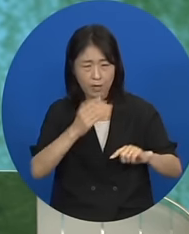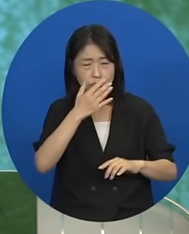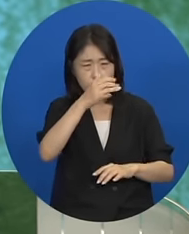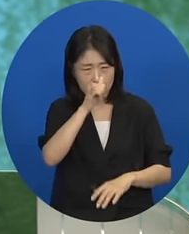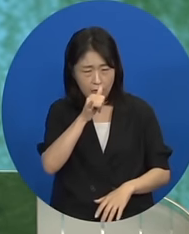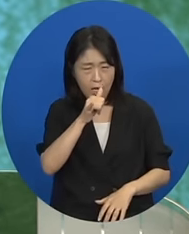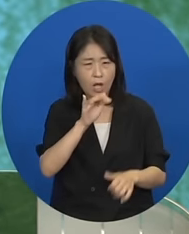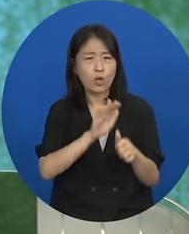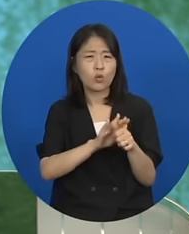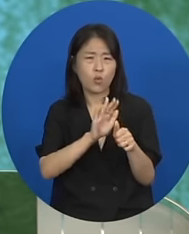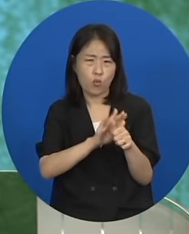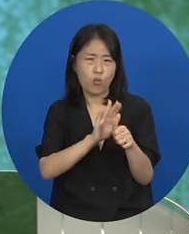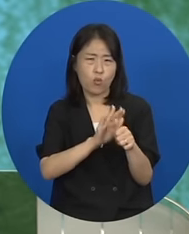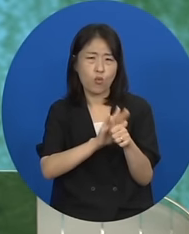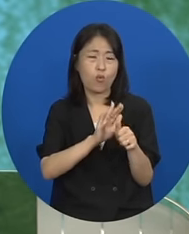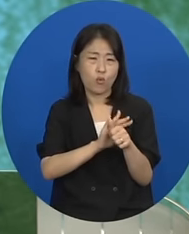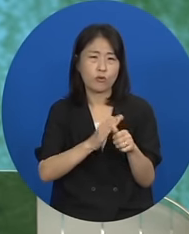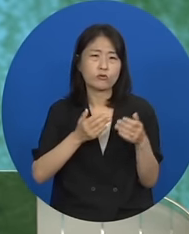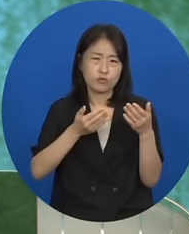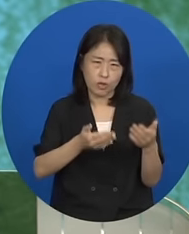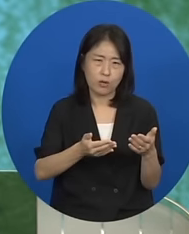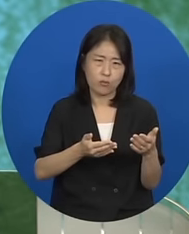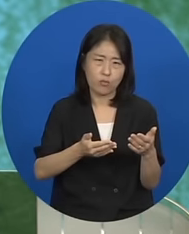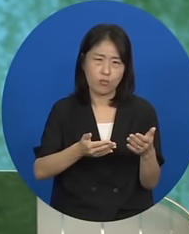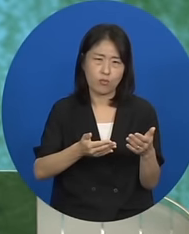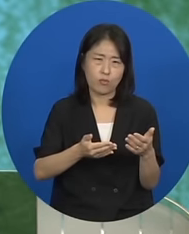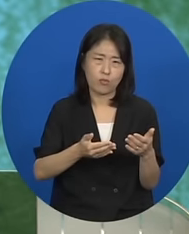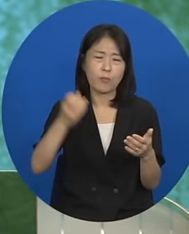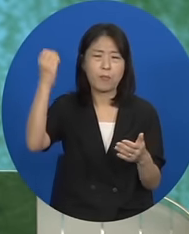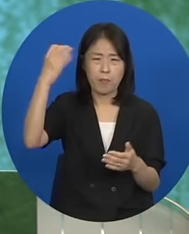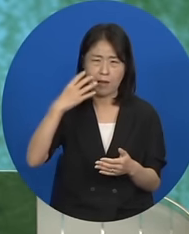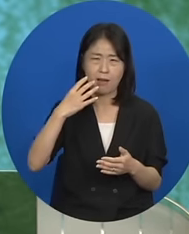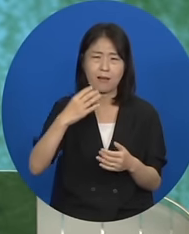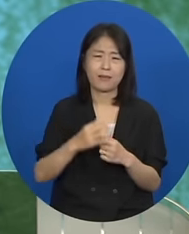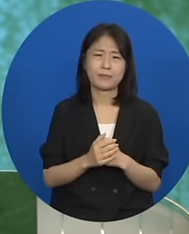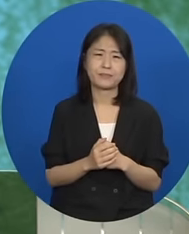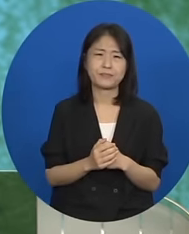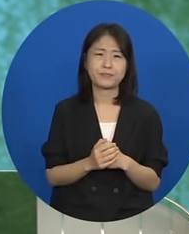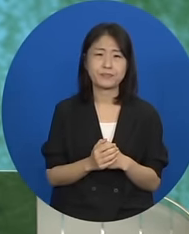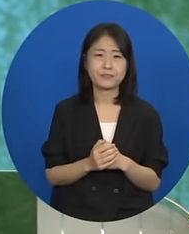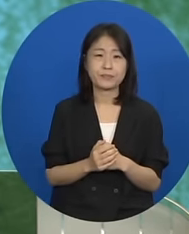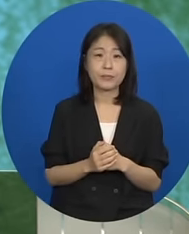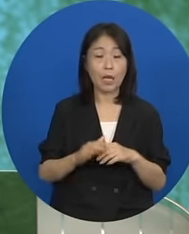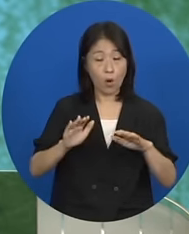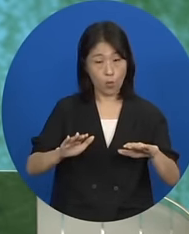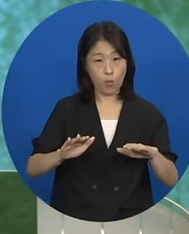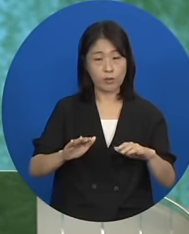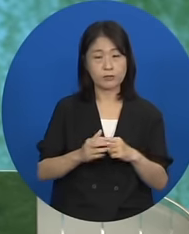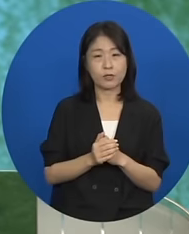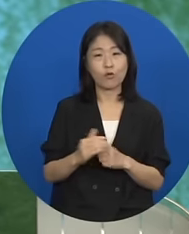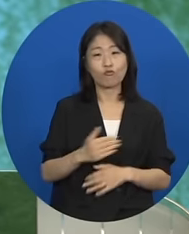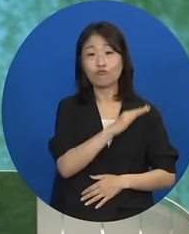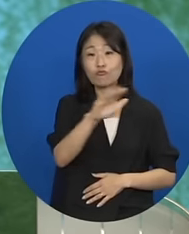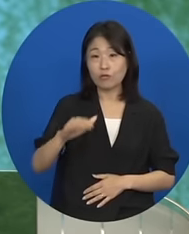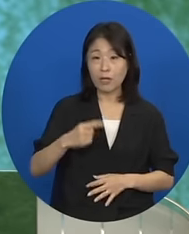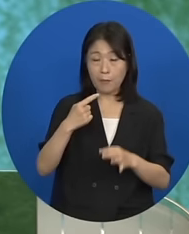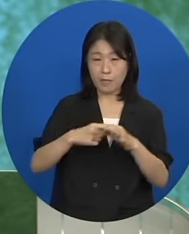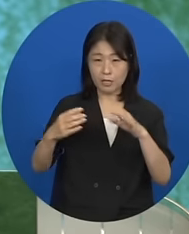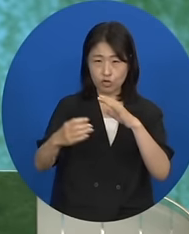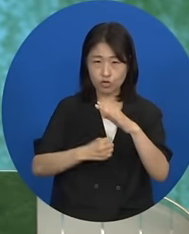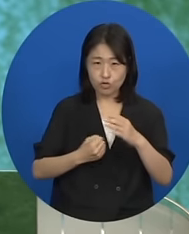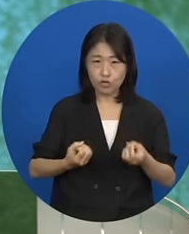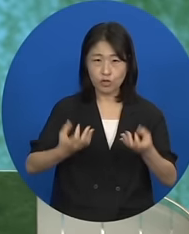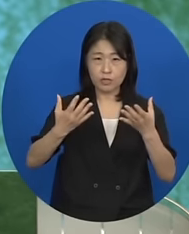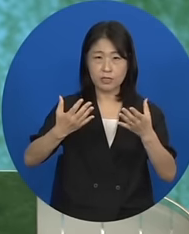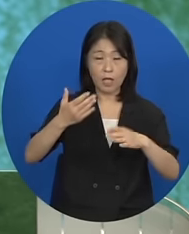다가가라고 말씀을 하고 계시는 거예요 그래서 우리가 추절 때 헌금을 새로운 분립개척을